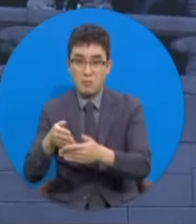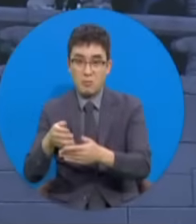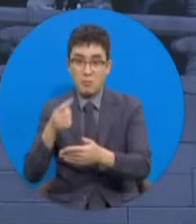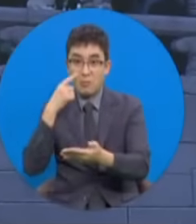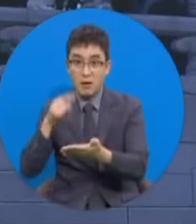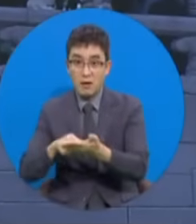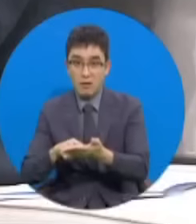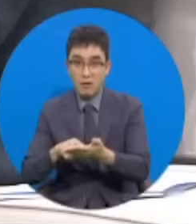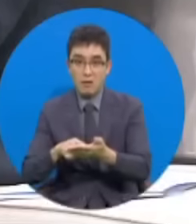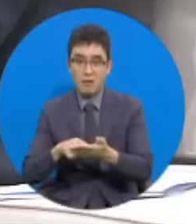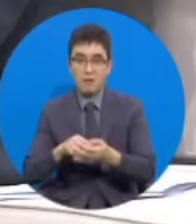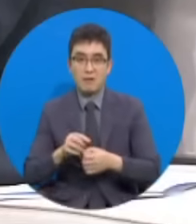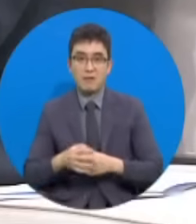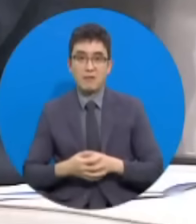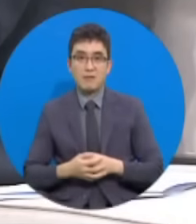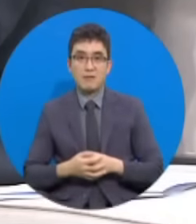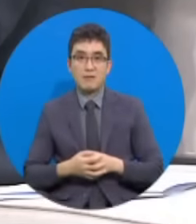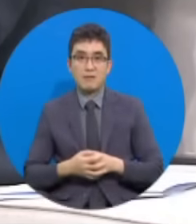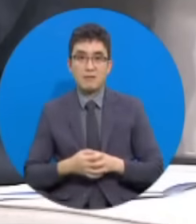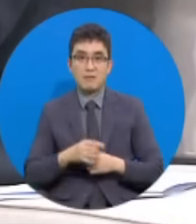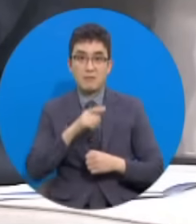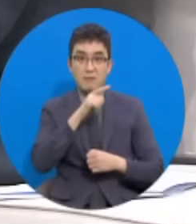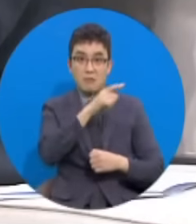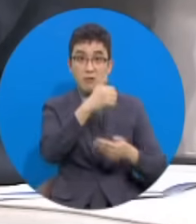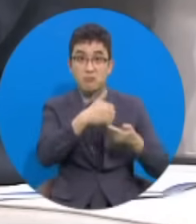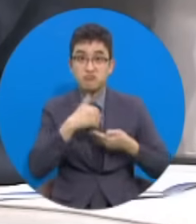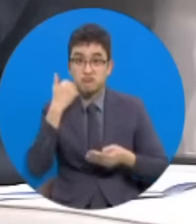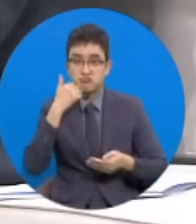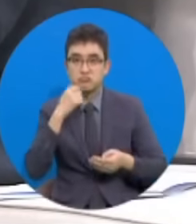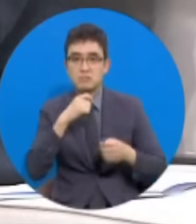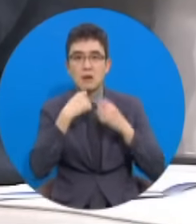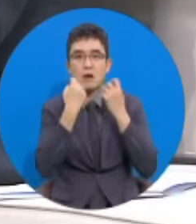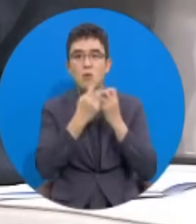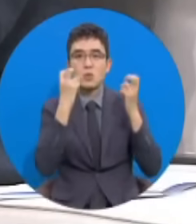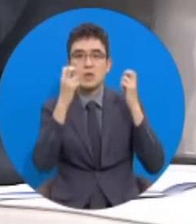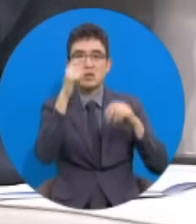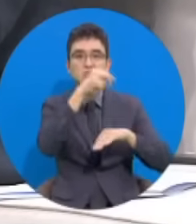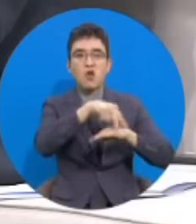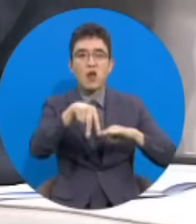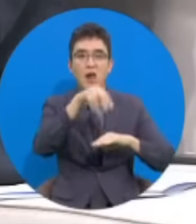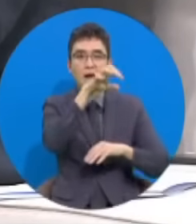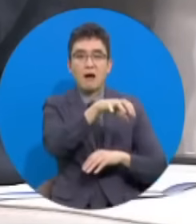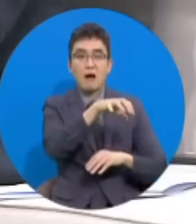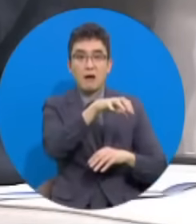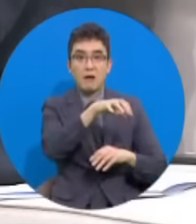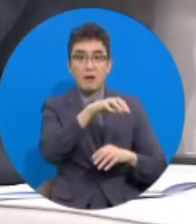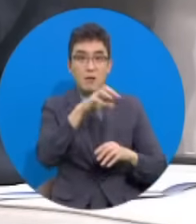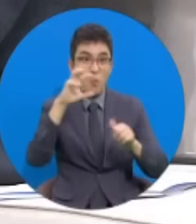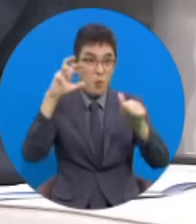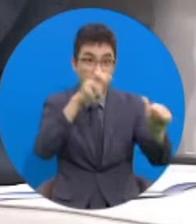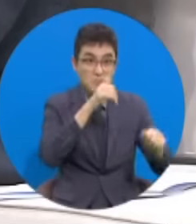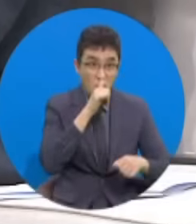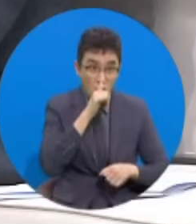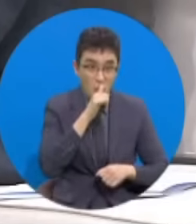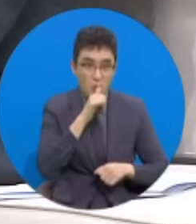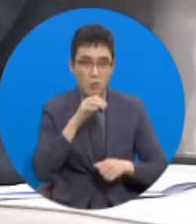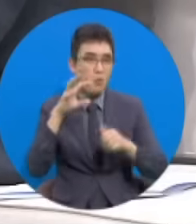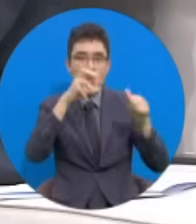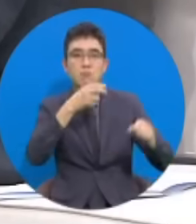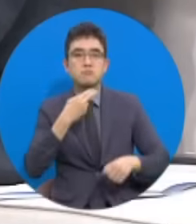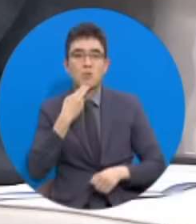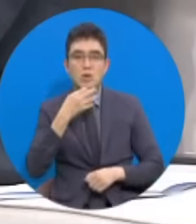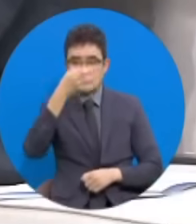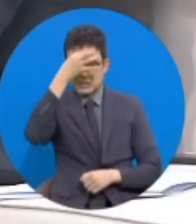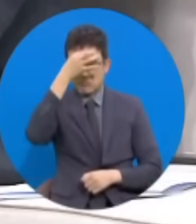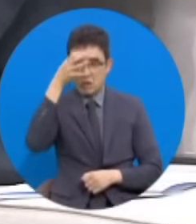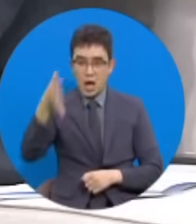그러자 민간용역업체가 제안한 것이다 라는 사실이 드러났어요. 그러자 외압이 있었을 거야 라고 했는데 용역업체 대표가 외압은 없었다